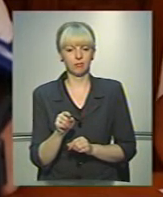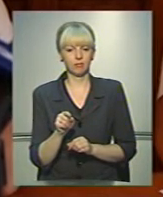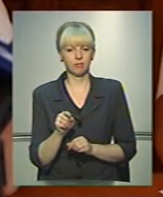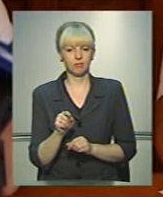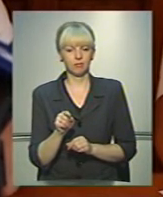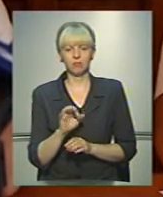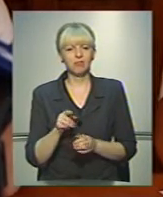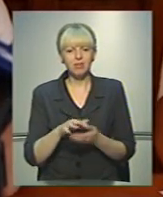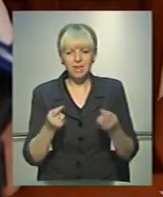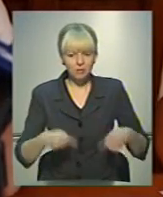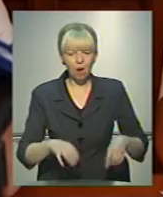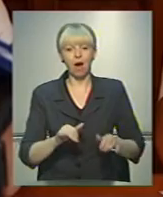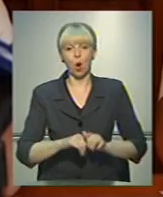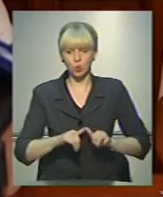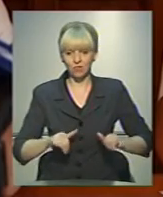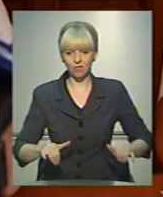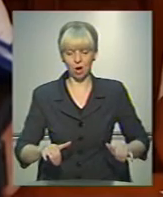не йшов спад, а розвивалося.